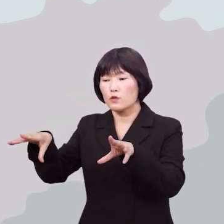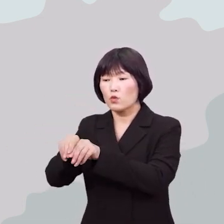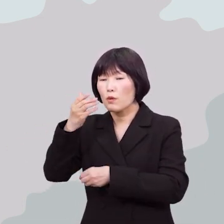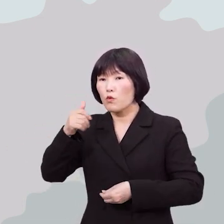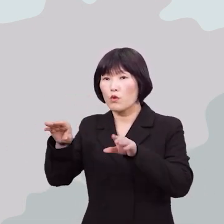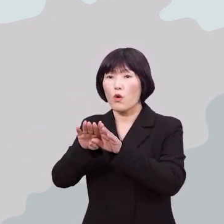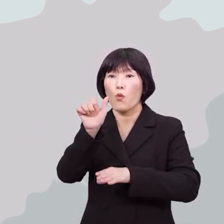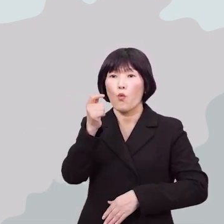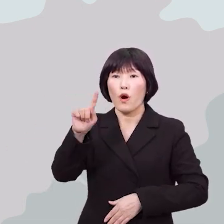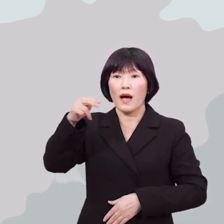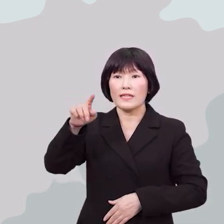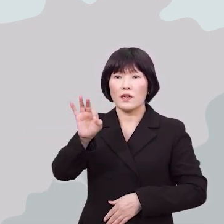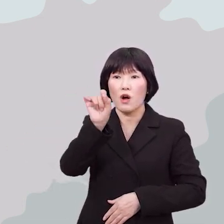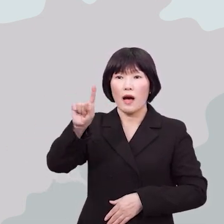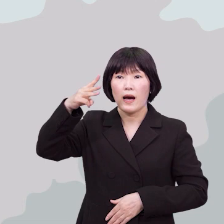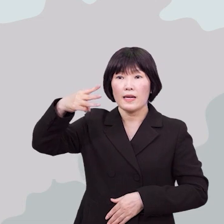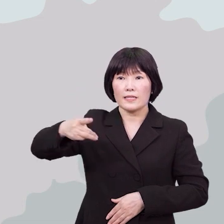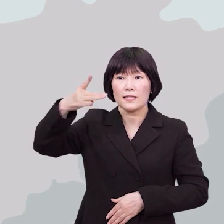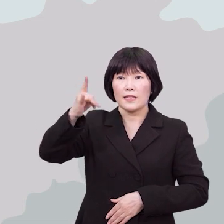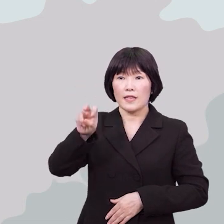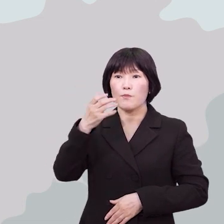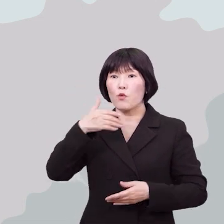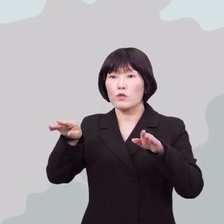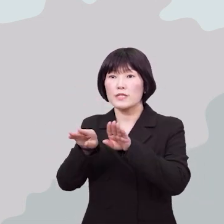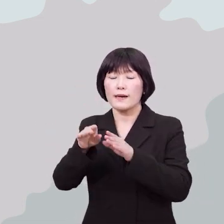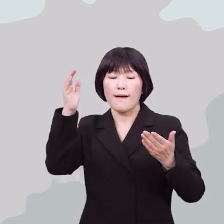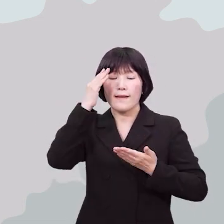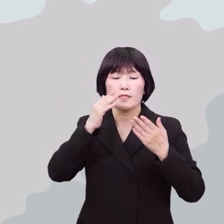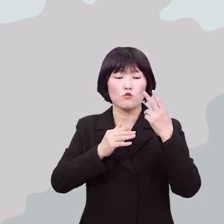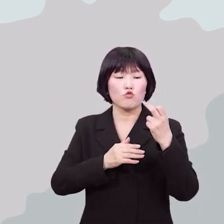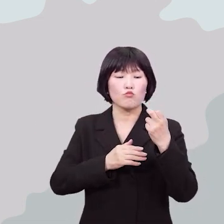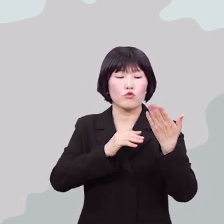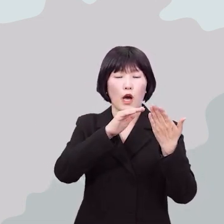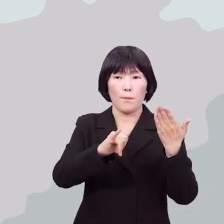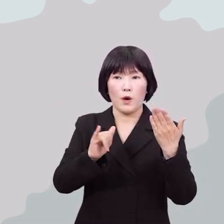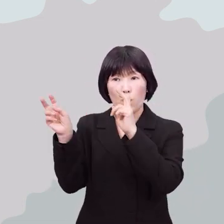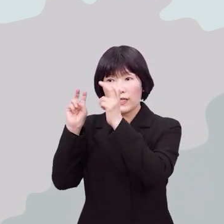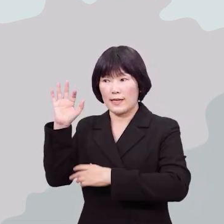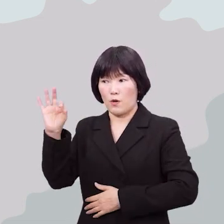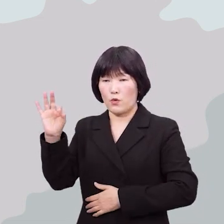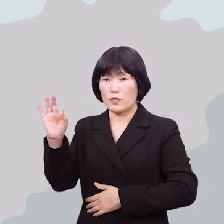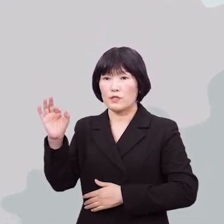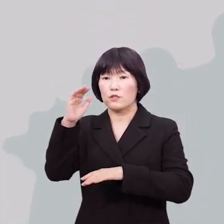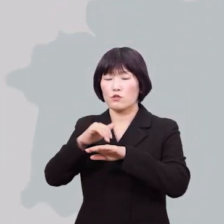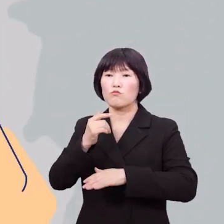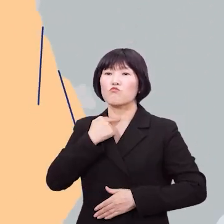29명의 학생들이 10곳의 사업체에서 직무훈련을 실시했습니다.